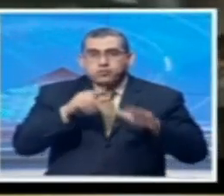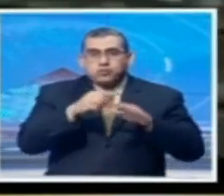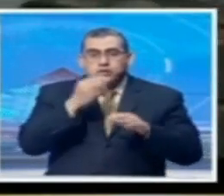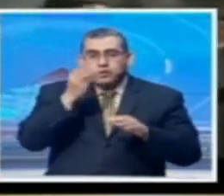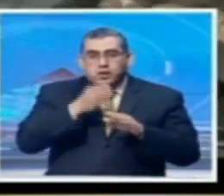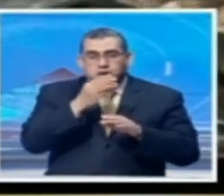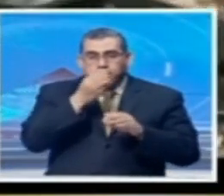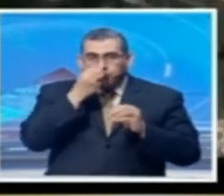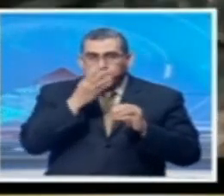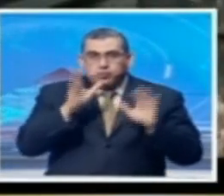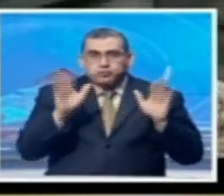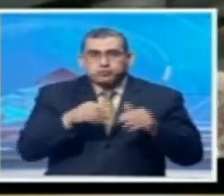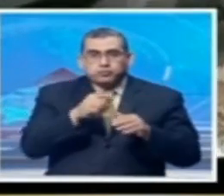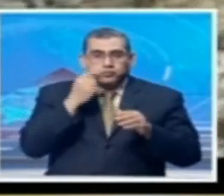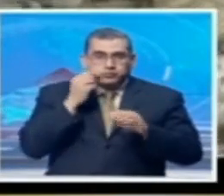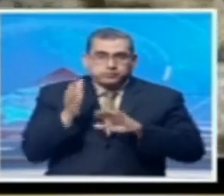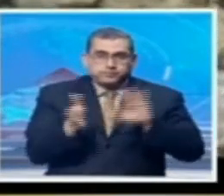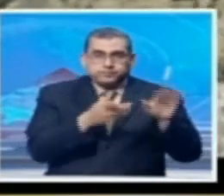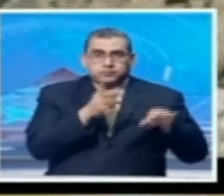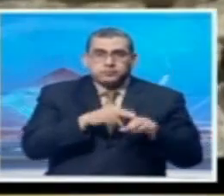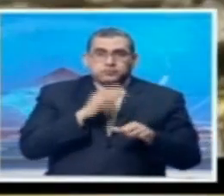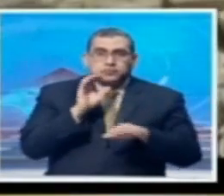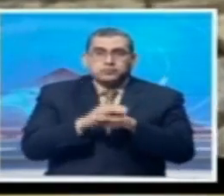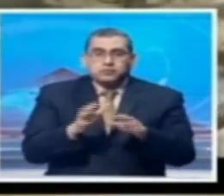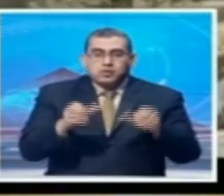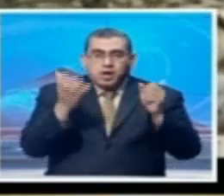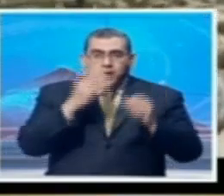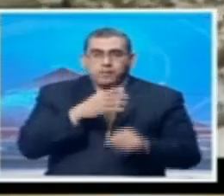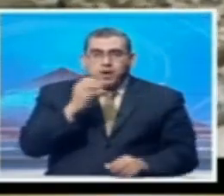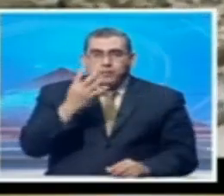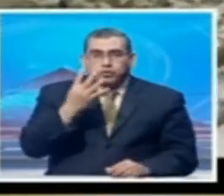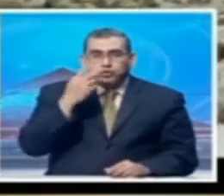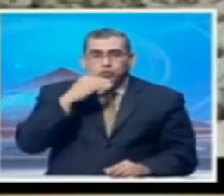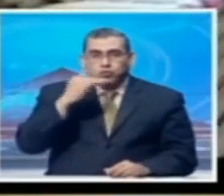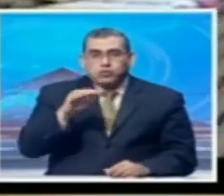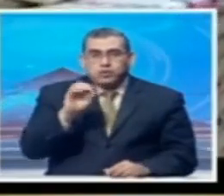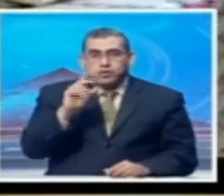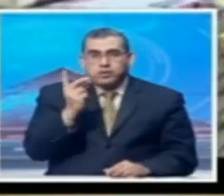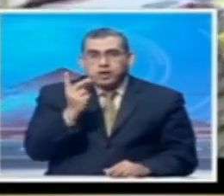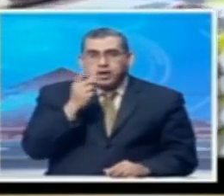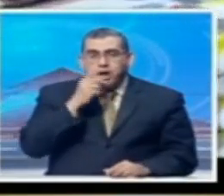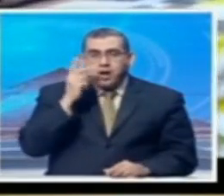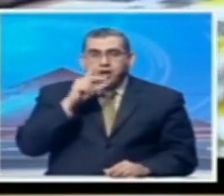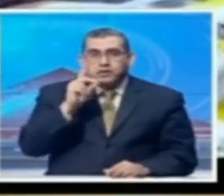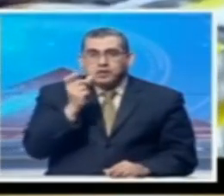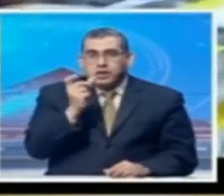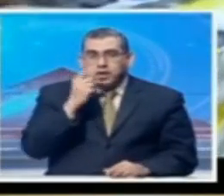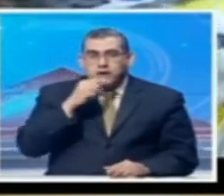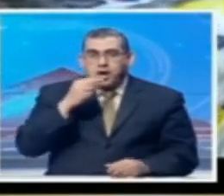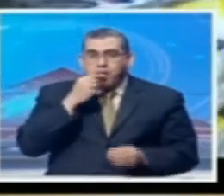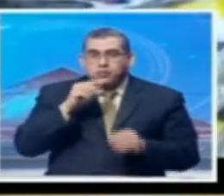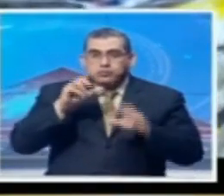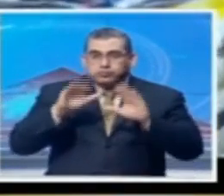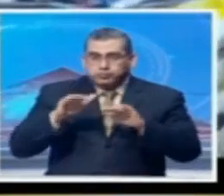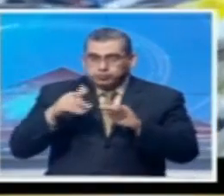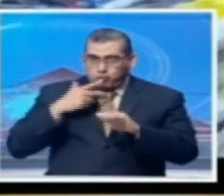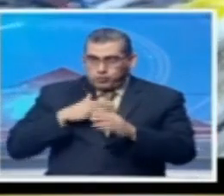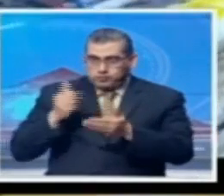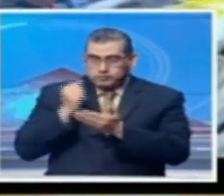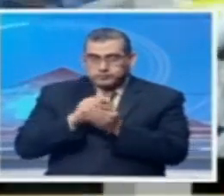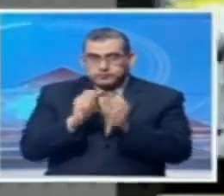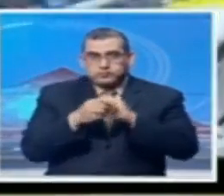صالحة للاستهلاك الآدمي، وما يقرب من 14.5 طن سلع تموينية مدعمة لبيعها في السوق